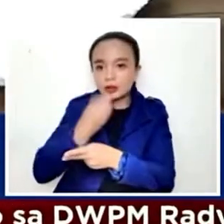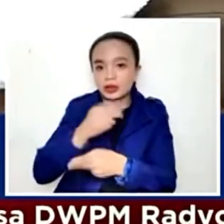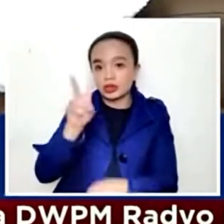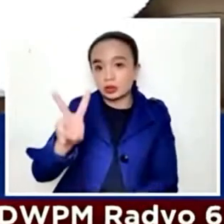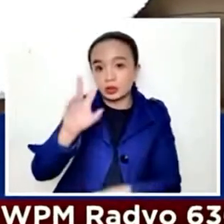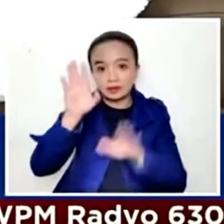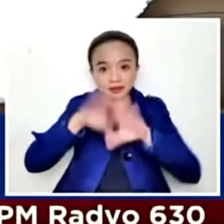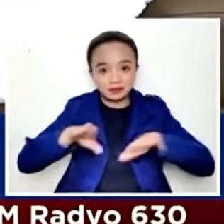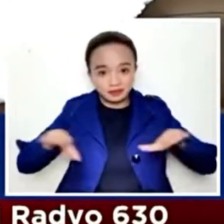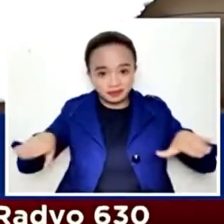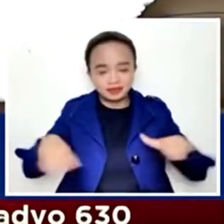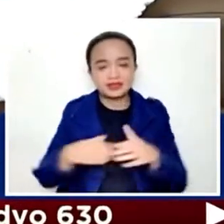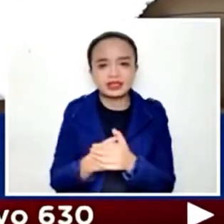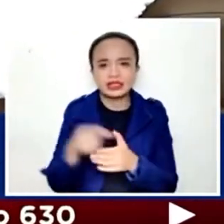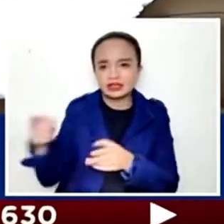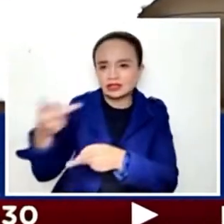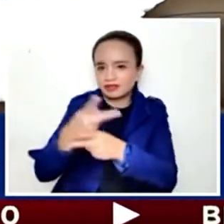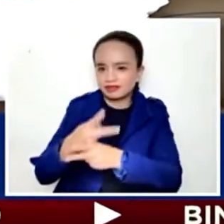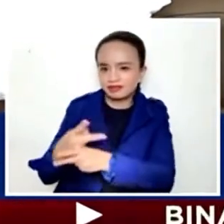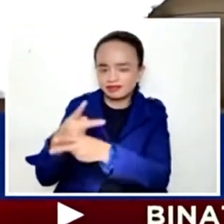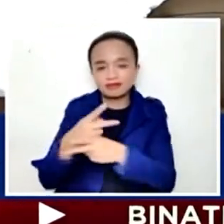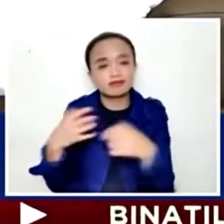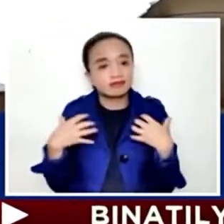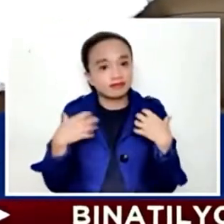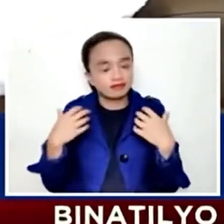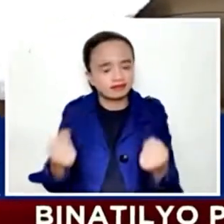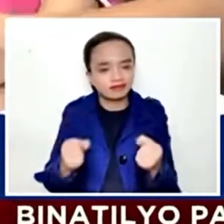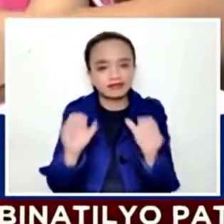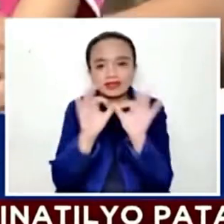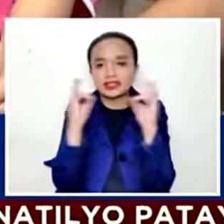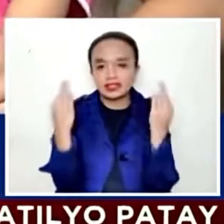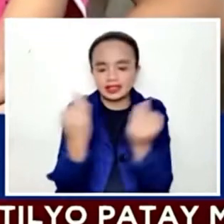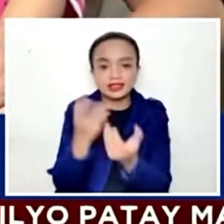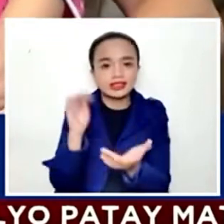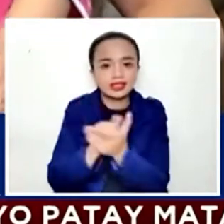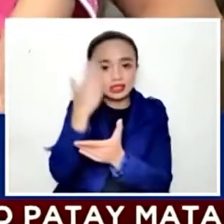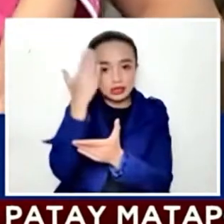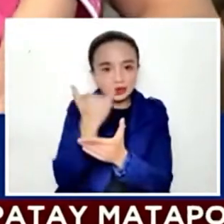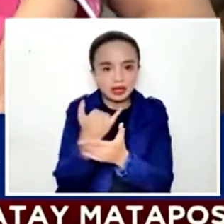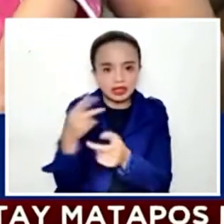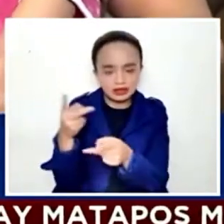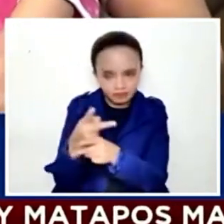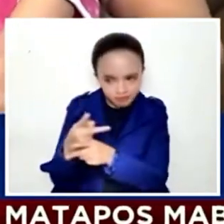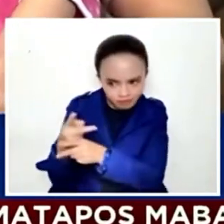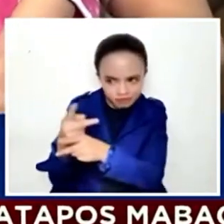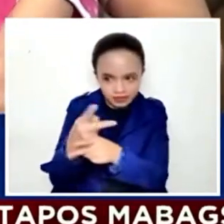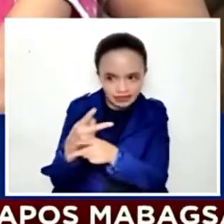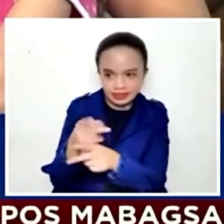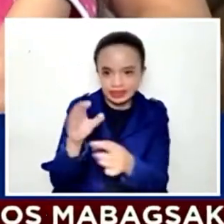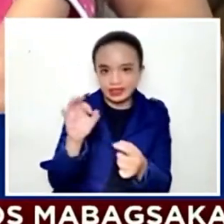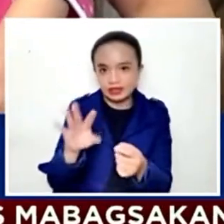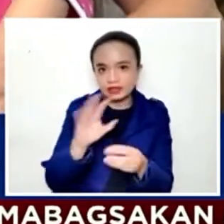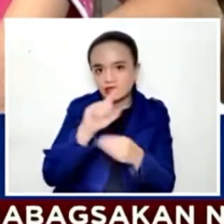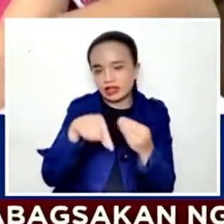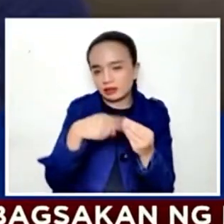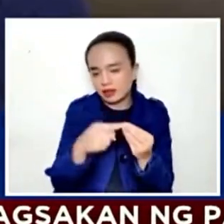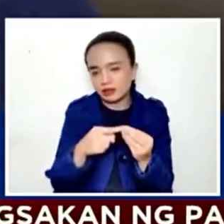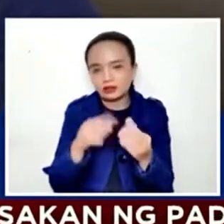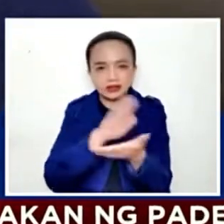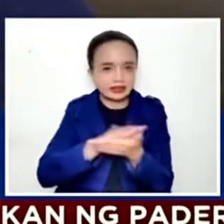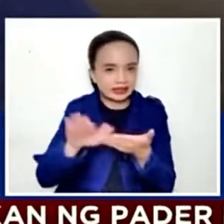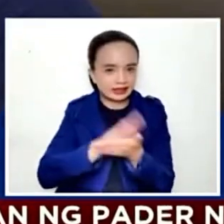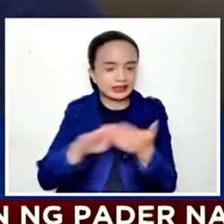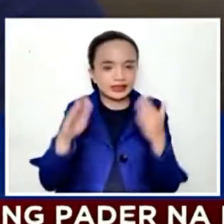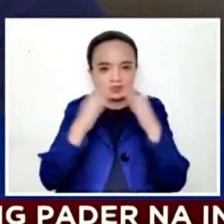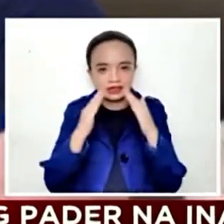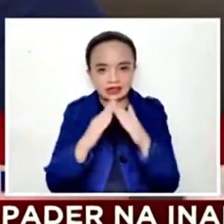anak. Iniingatan niya ang kalusugan ng kanyang pamilya kaya metikuloso siya pagdating sa paglilinis ng bahay.